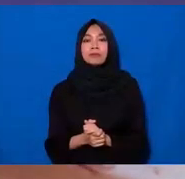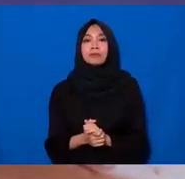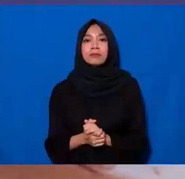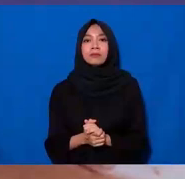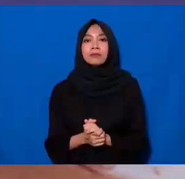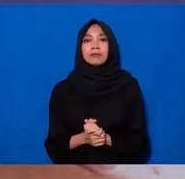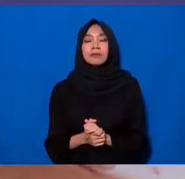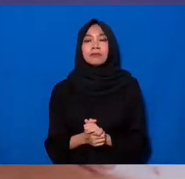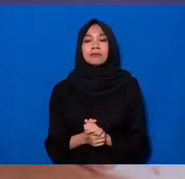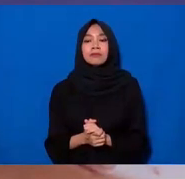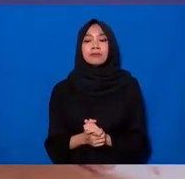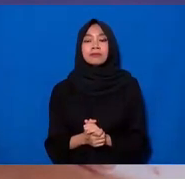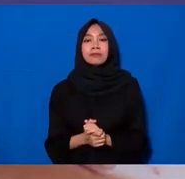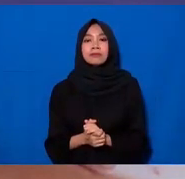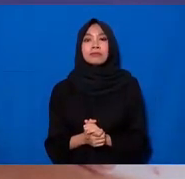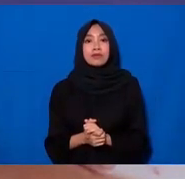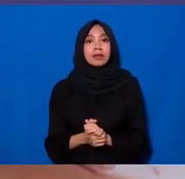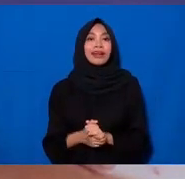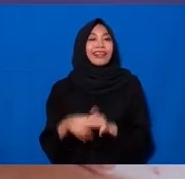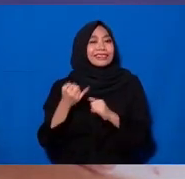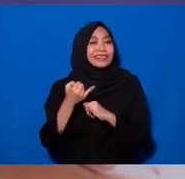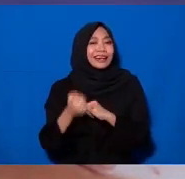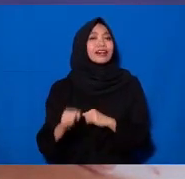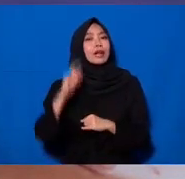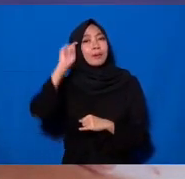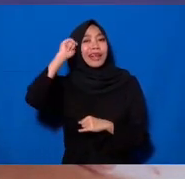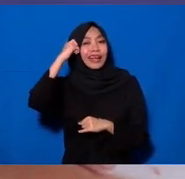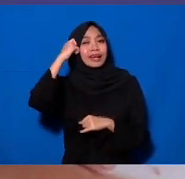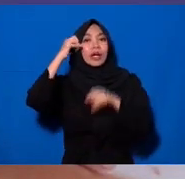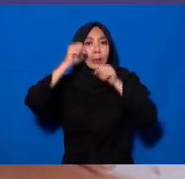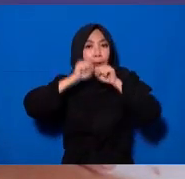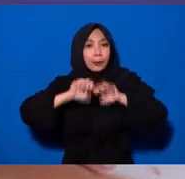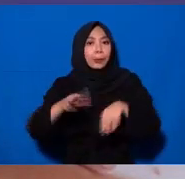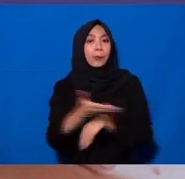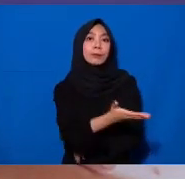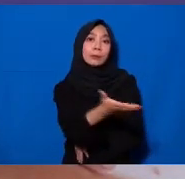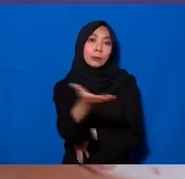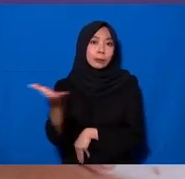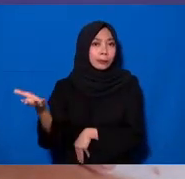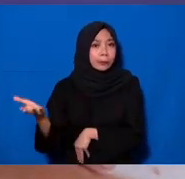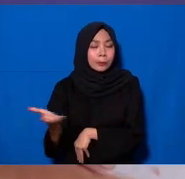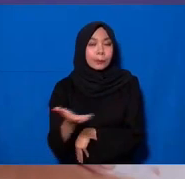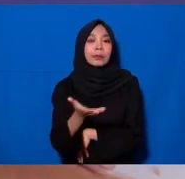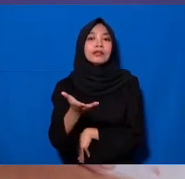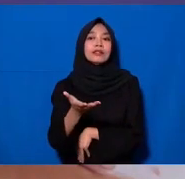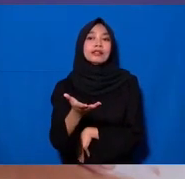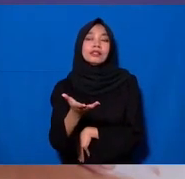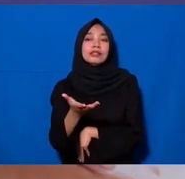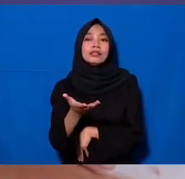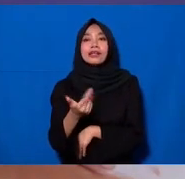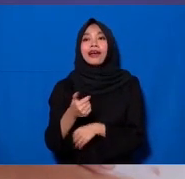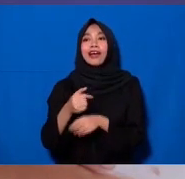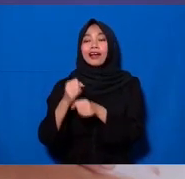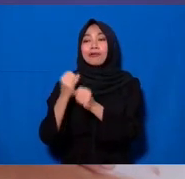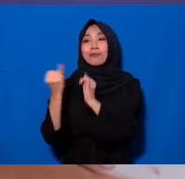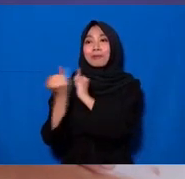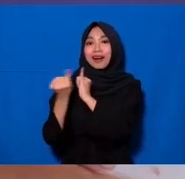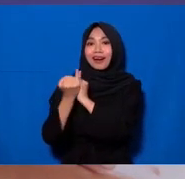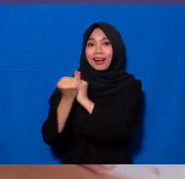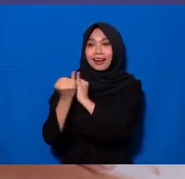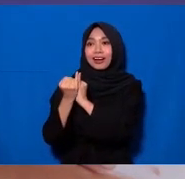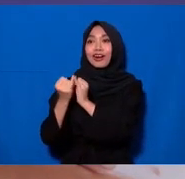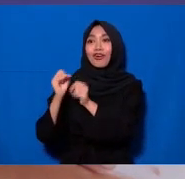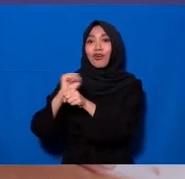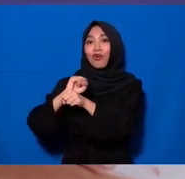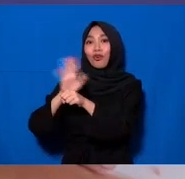lagi saya mengingatkan kepada kita semua bahwa kunci keberhasilan